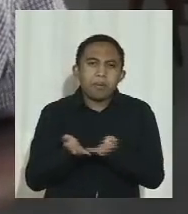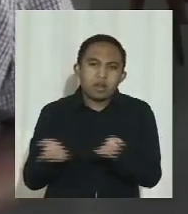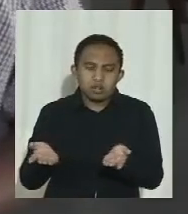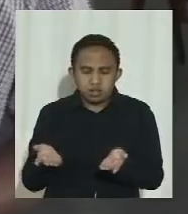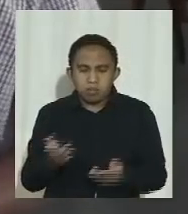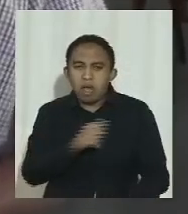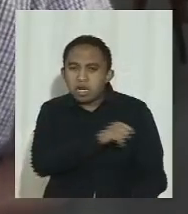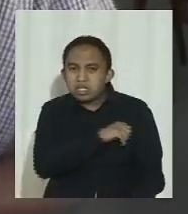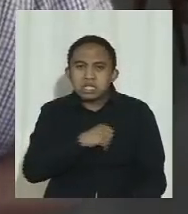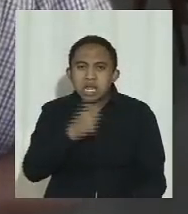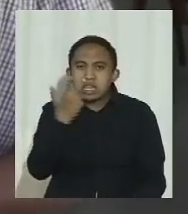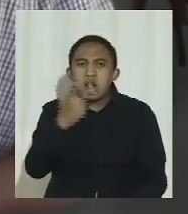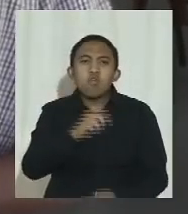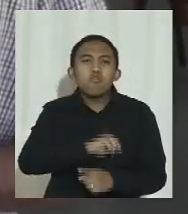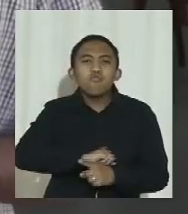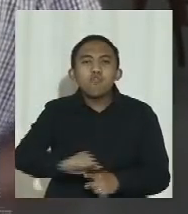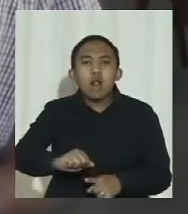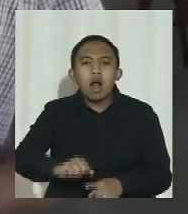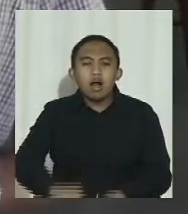3 volana mba